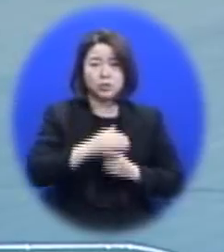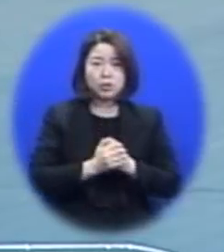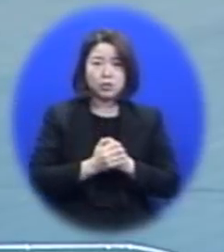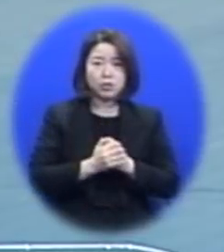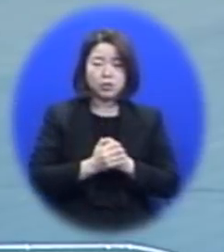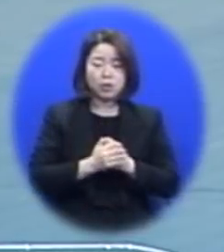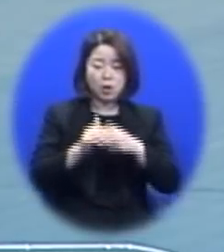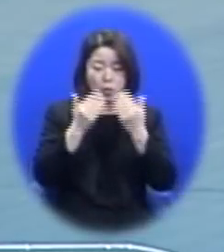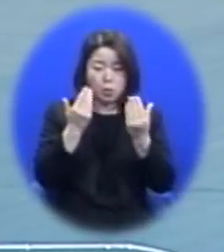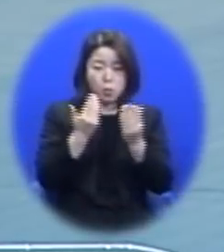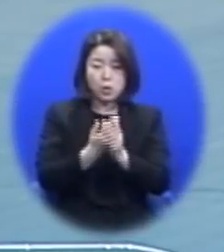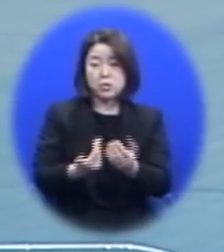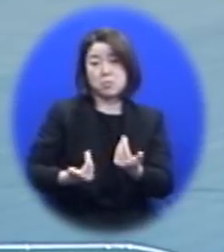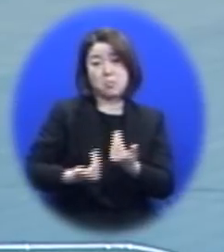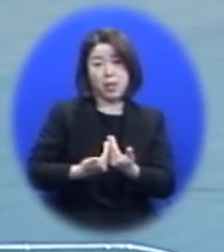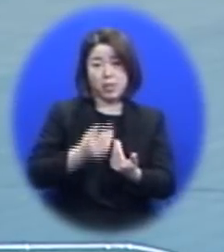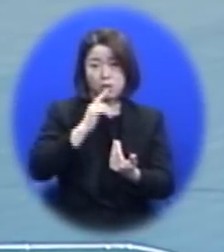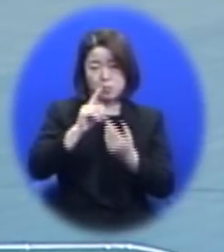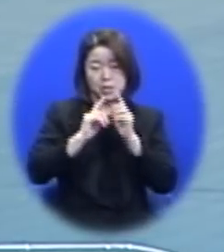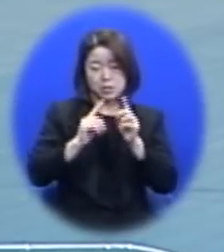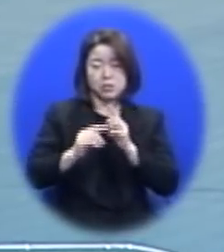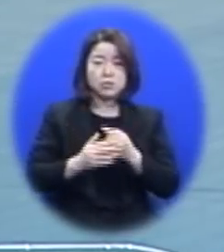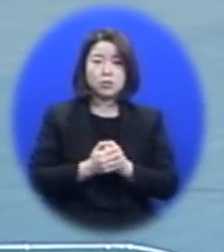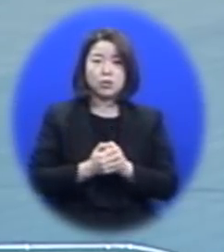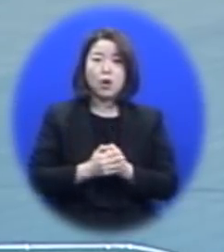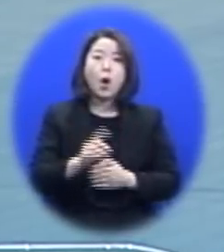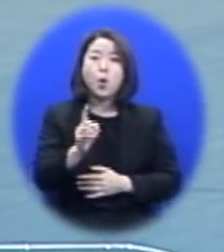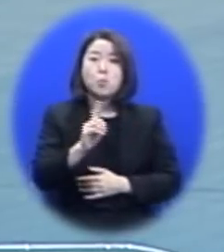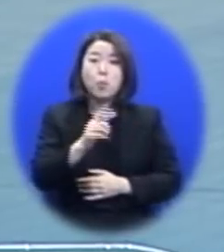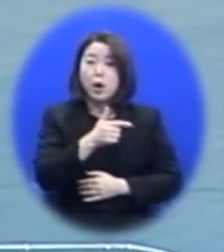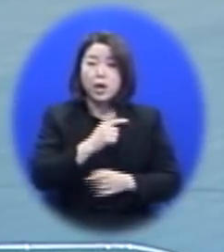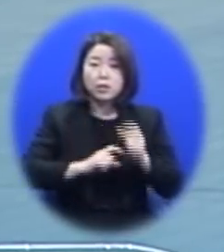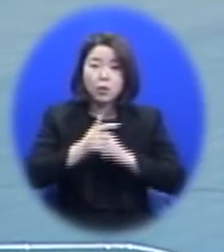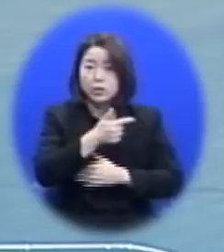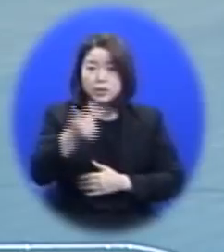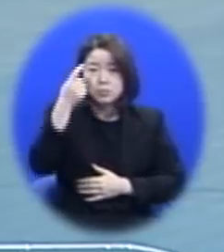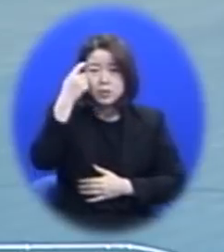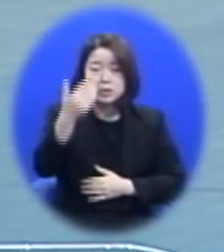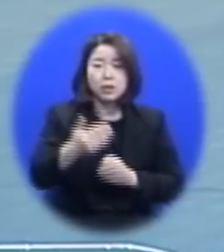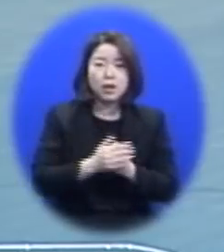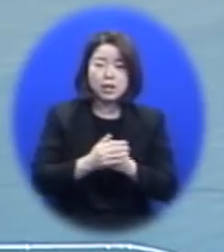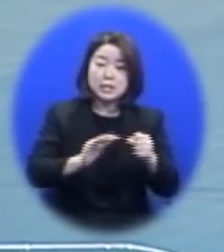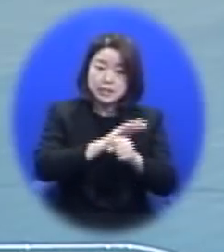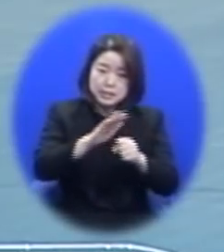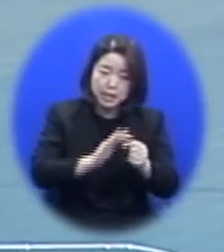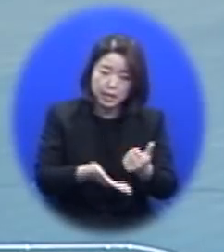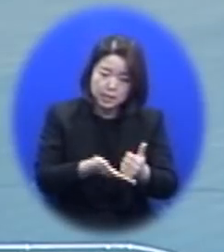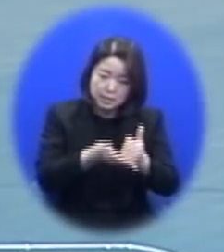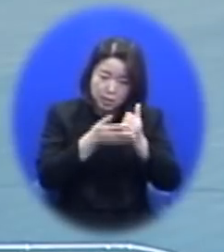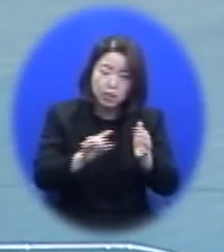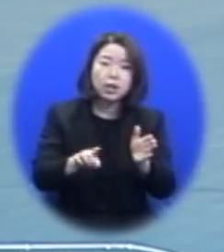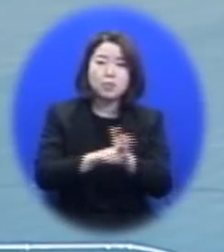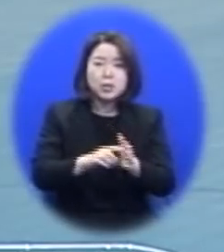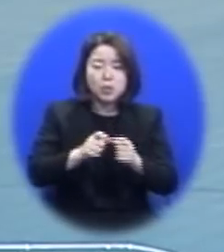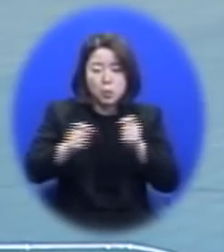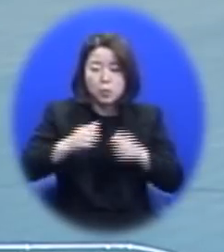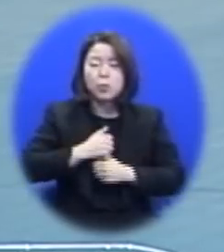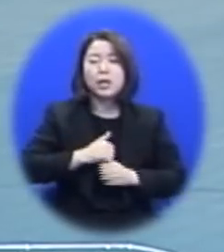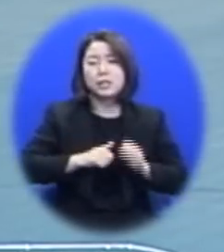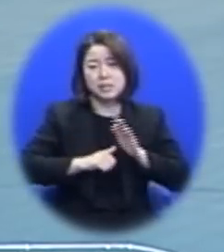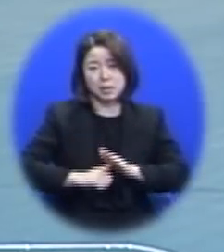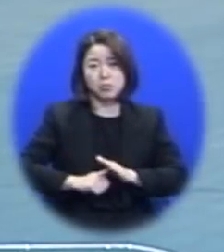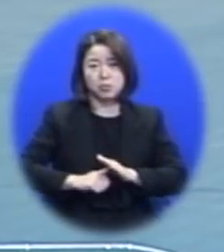완전히 반대로 말씀하고 계시는 거예요. 무엇이 더 큽니까? 사랑과 섬김과 믿음과 오래